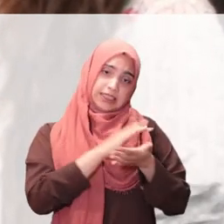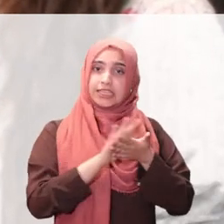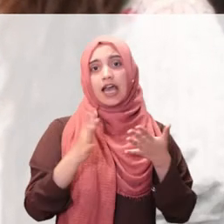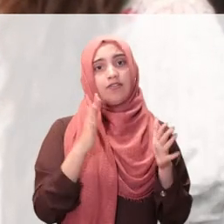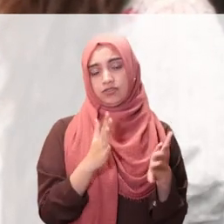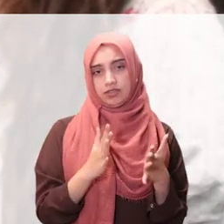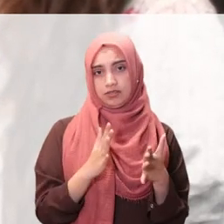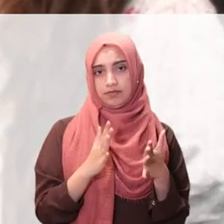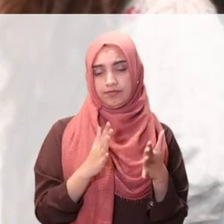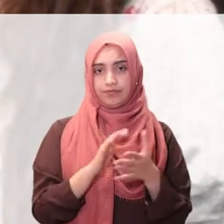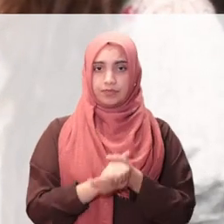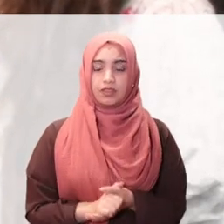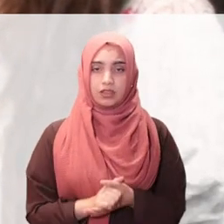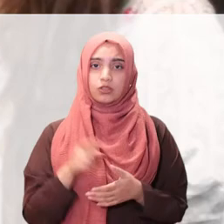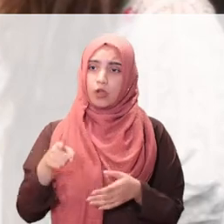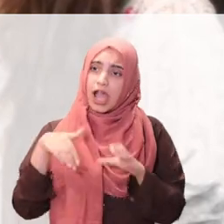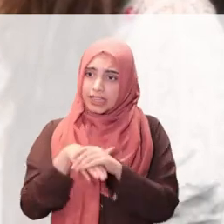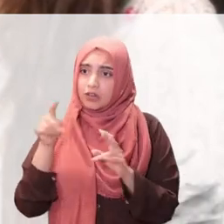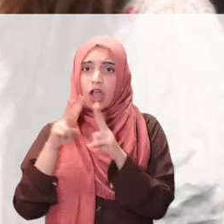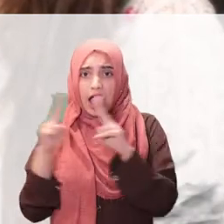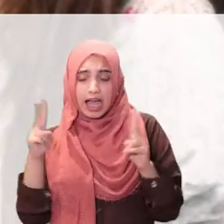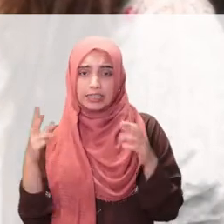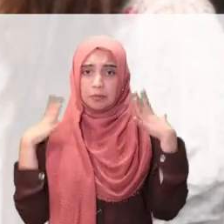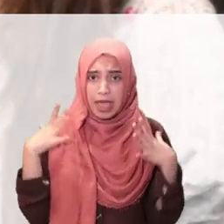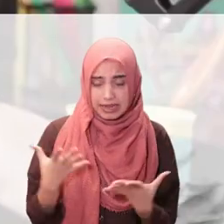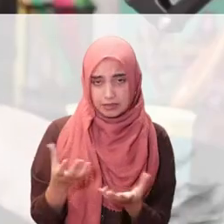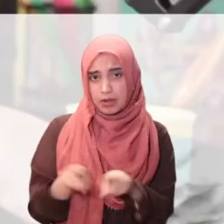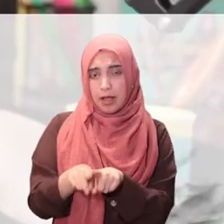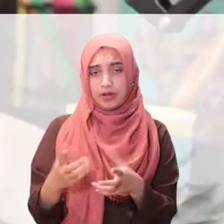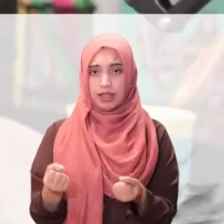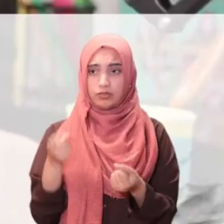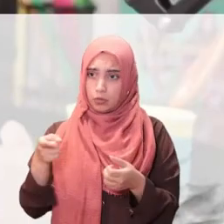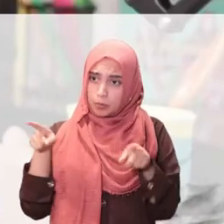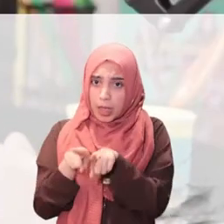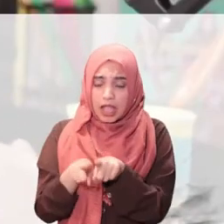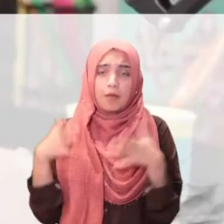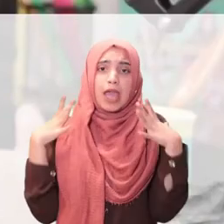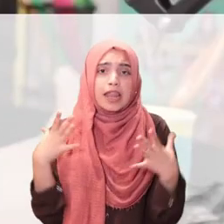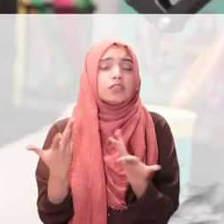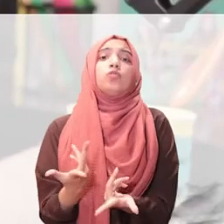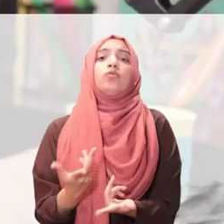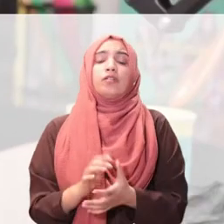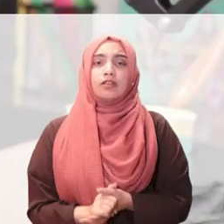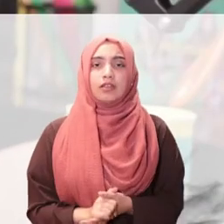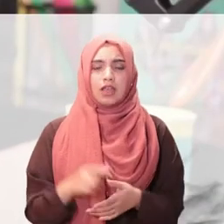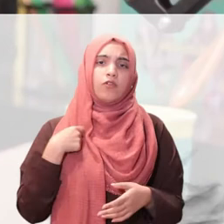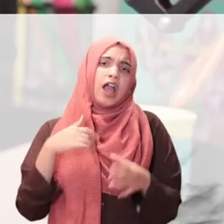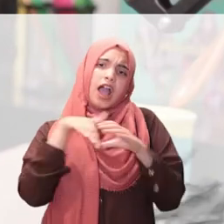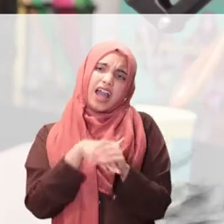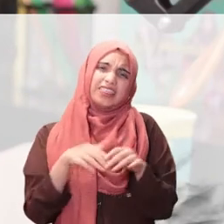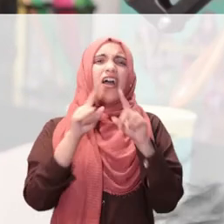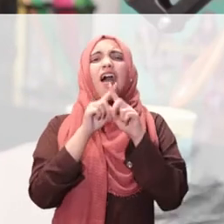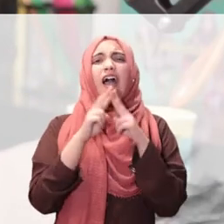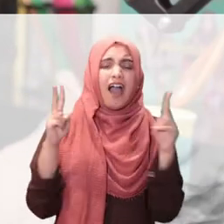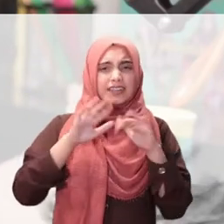कि विदर्भ क्षेत्र में दुबई एयरपोर्ट लेफ्ट हिस एवरी मैटर नहीं करता हूं एंड यहां पर शैक्षणिक हॉट वेदर